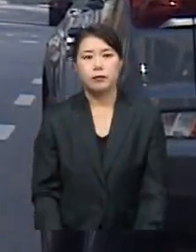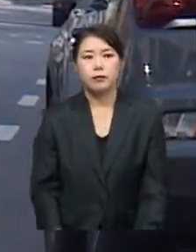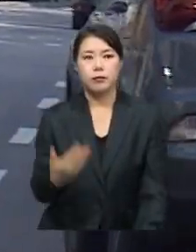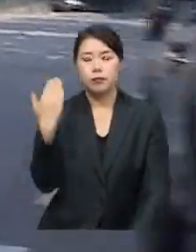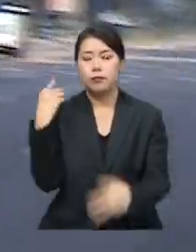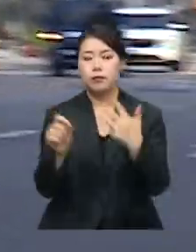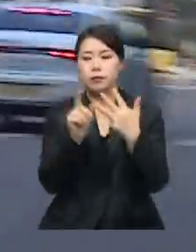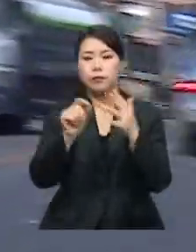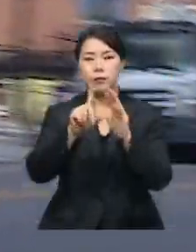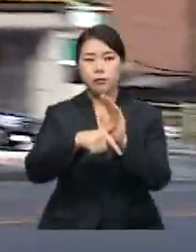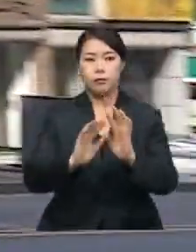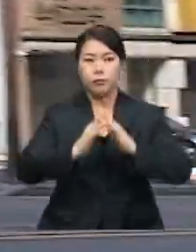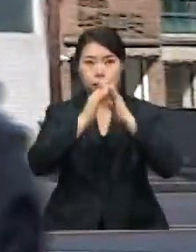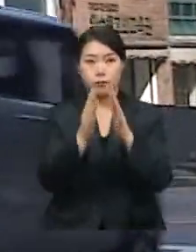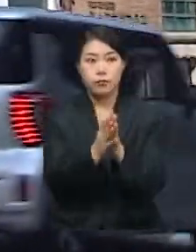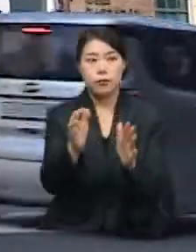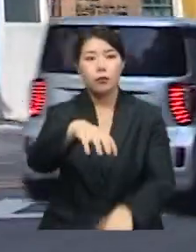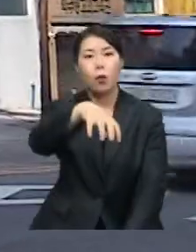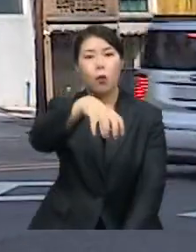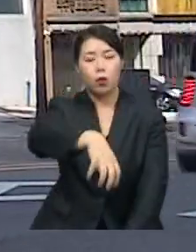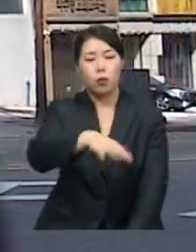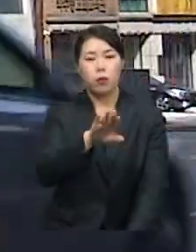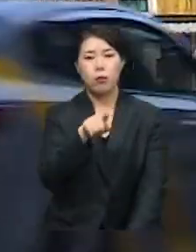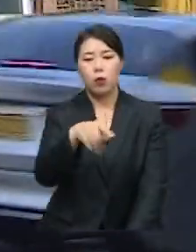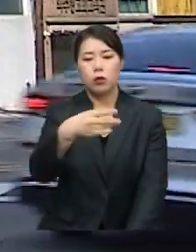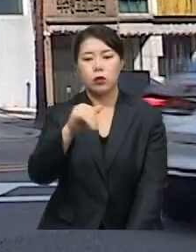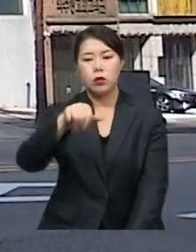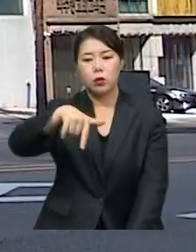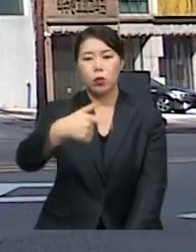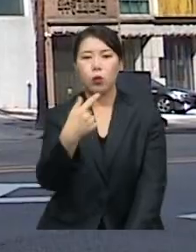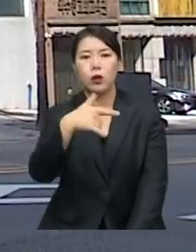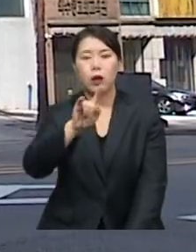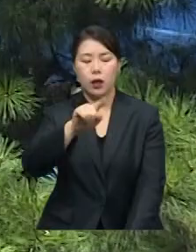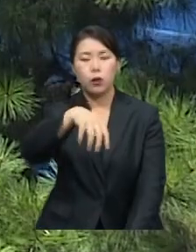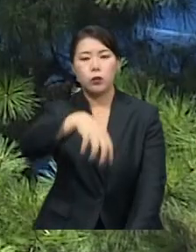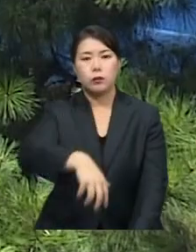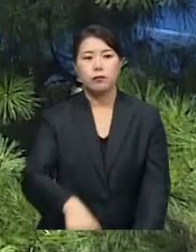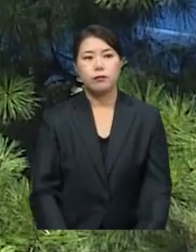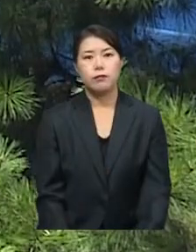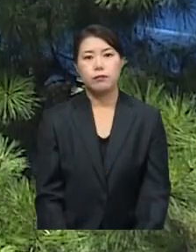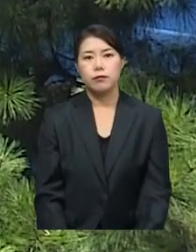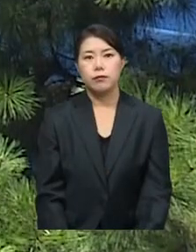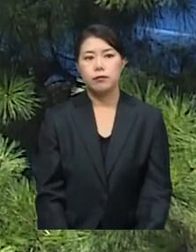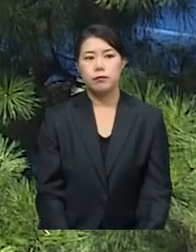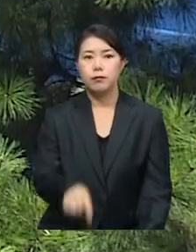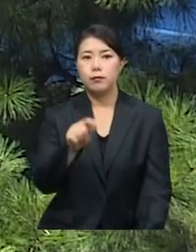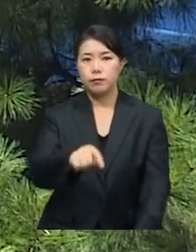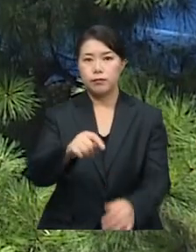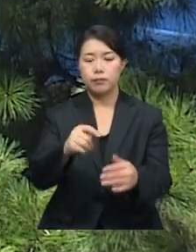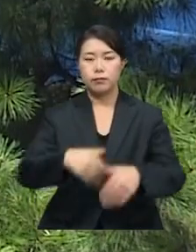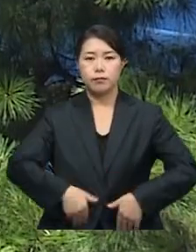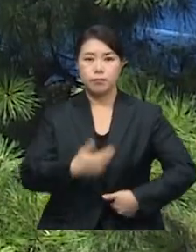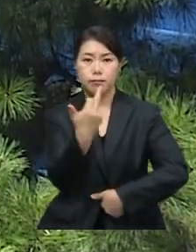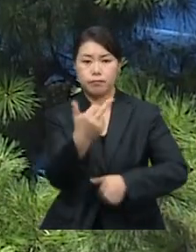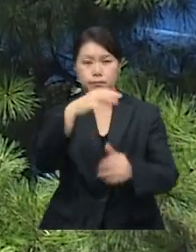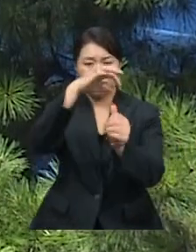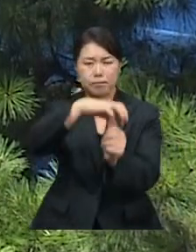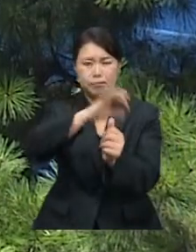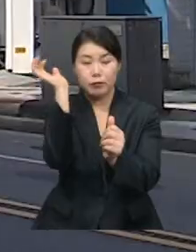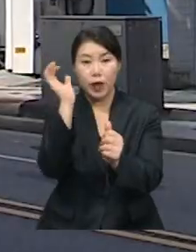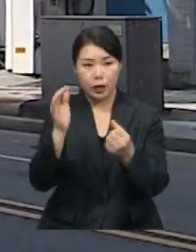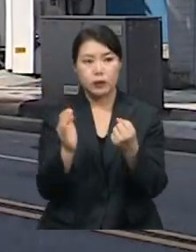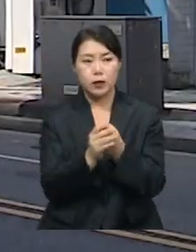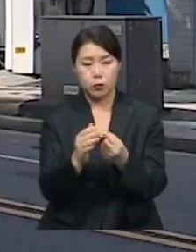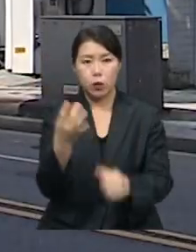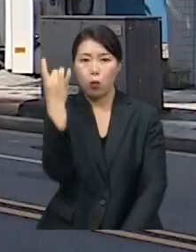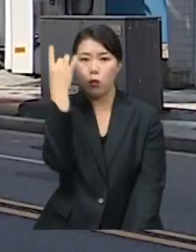지난해 8월 공사가 시작된 버티고개역 인근 근린생활시설입니다. 이 지역은 남산 고도 제한 완화에 따라 기존